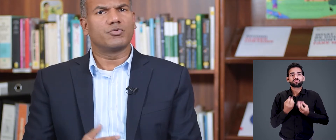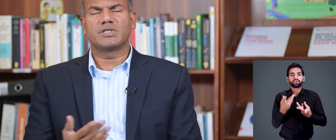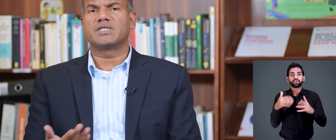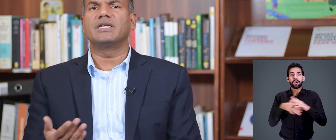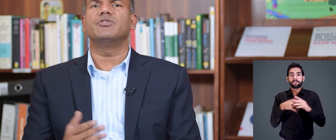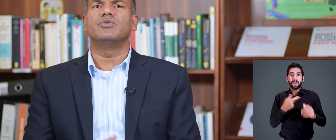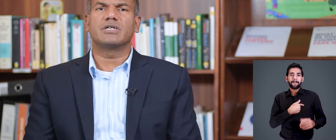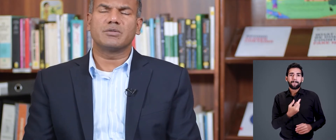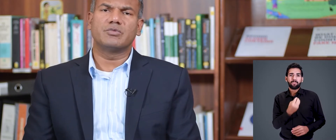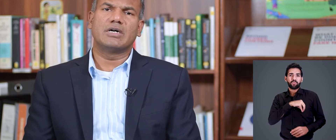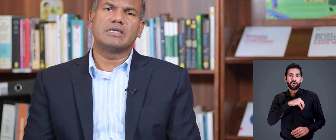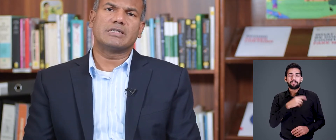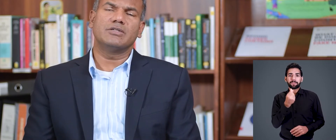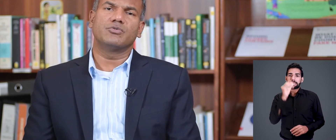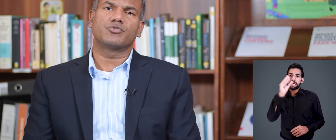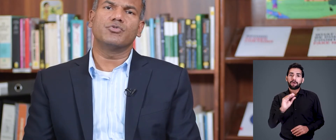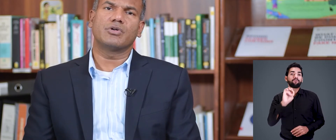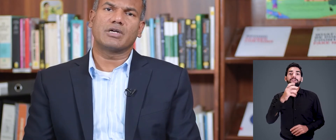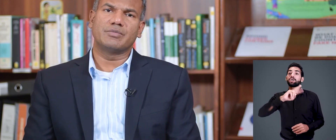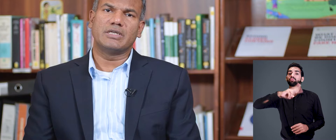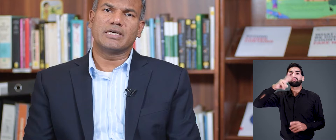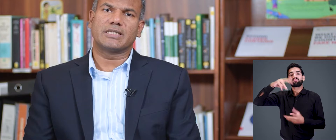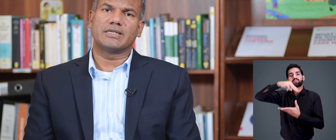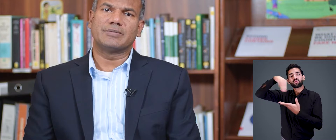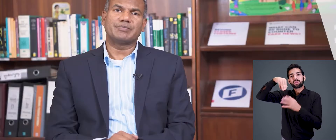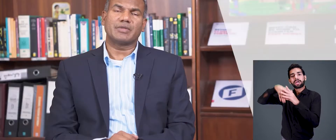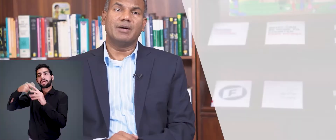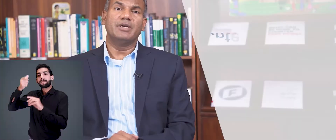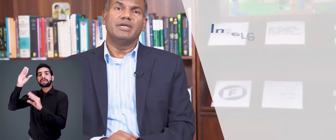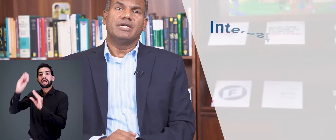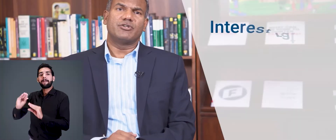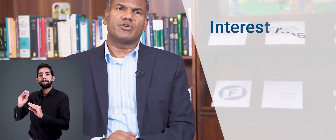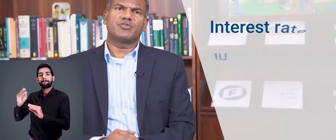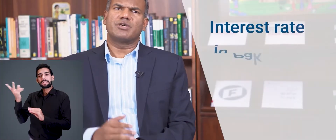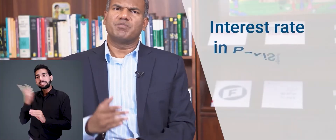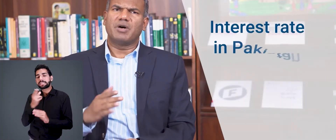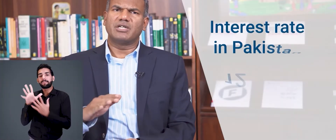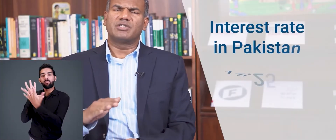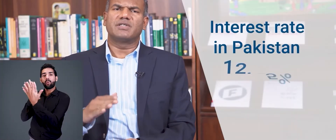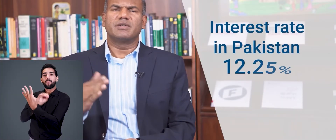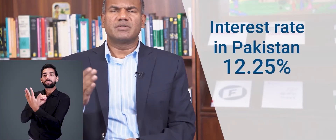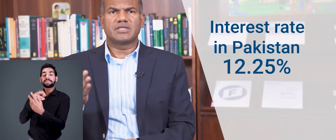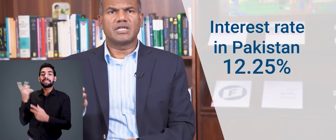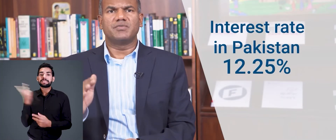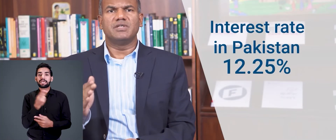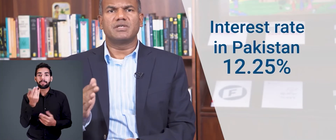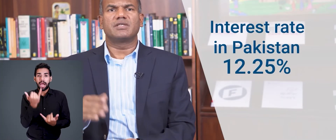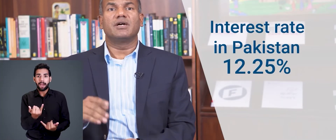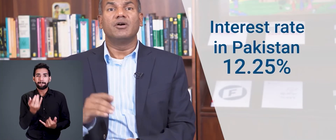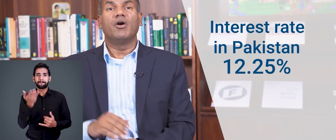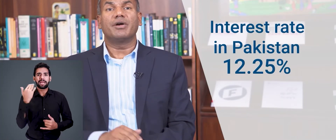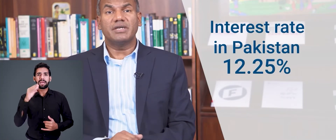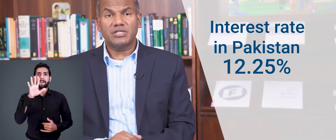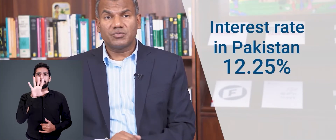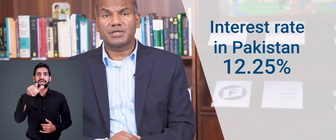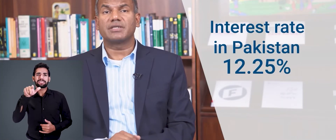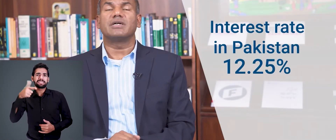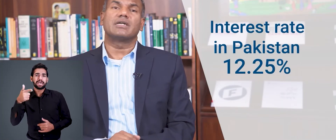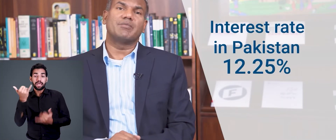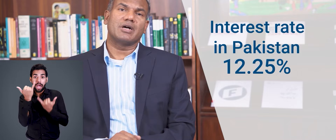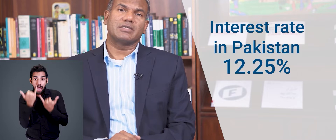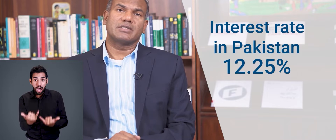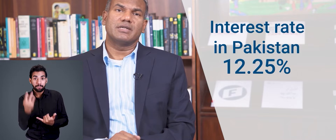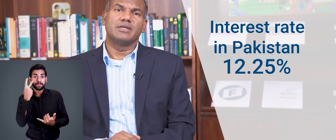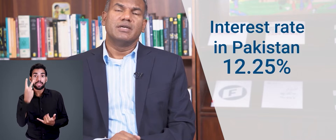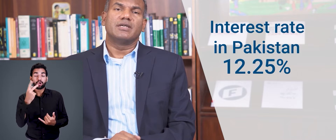کیا کیونکہ ساری دنیا کے ممالک نے اس کو کم کیا تھا۔ اب انٹرسٹ ریٹ 5 سے 7% تھا، اور اس وقت